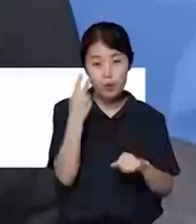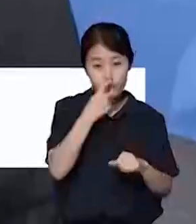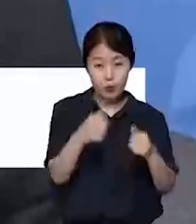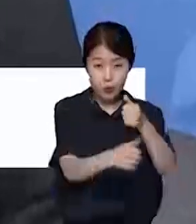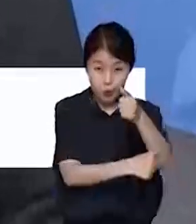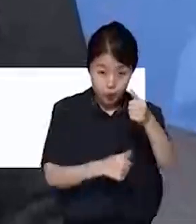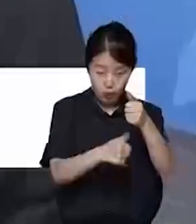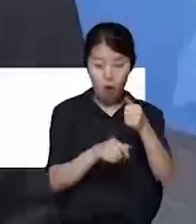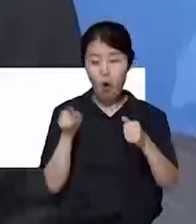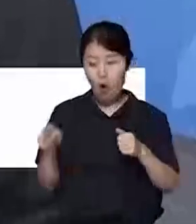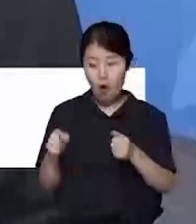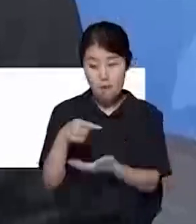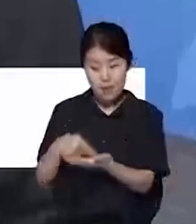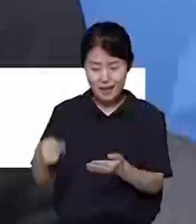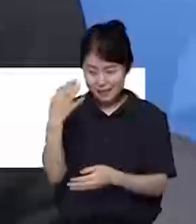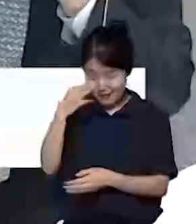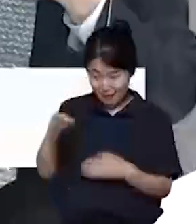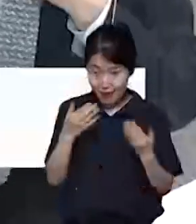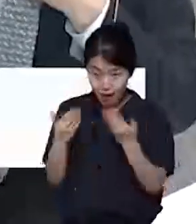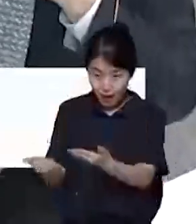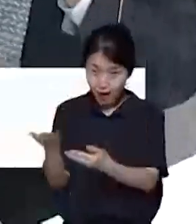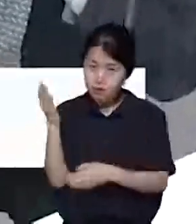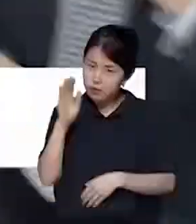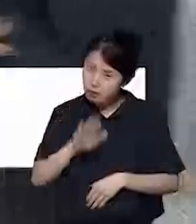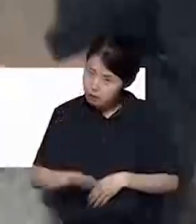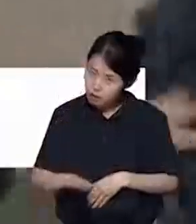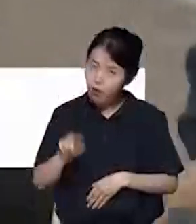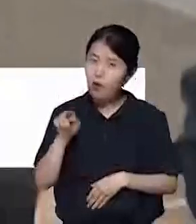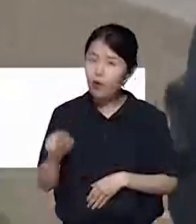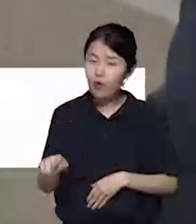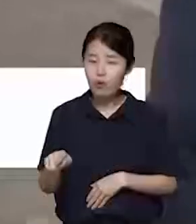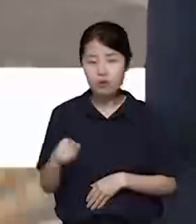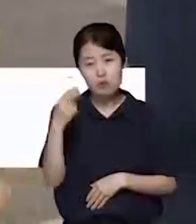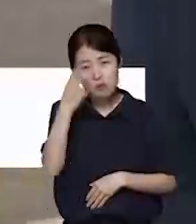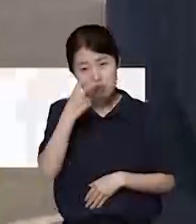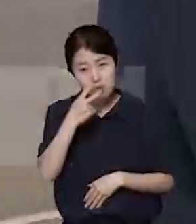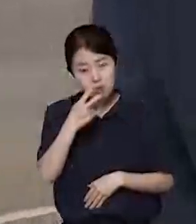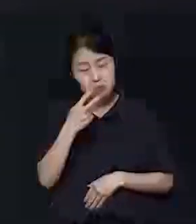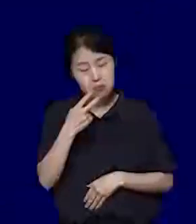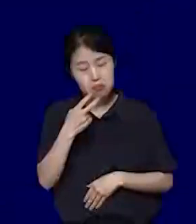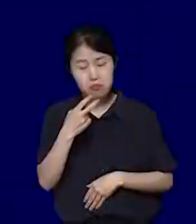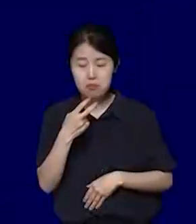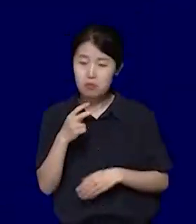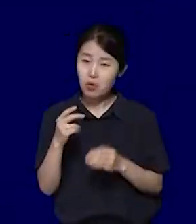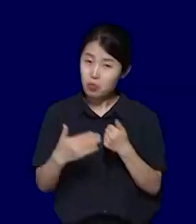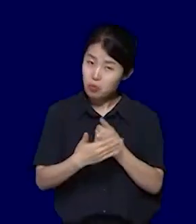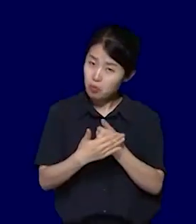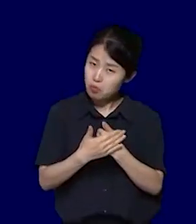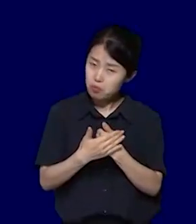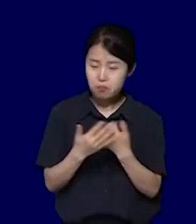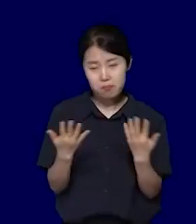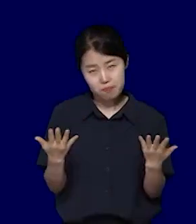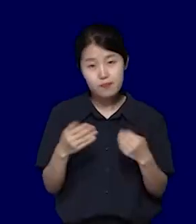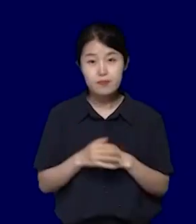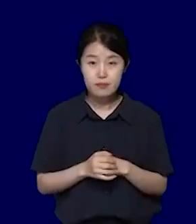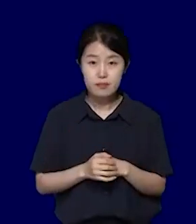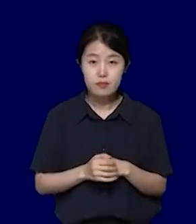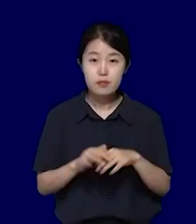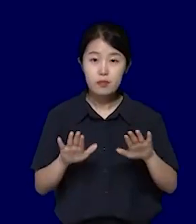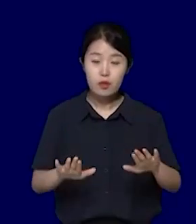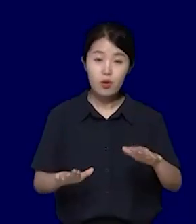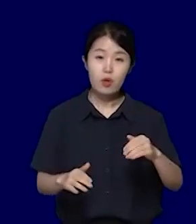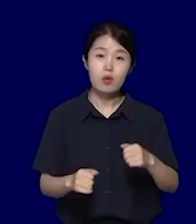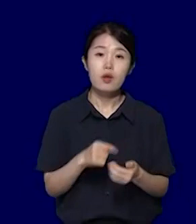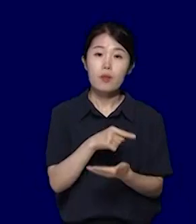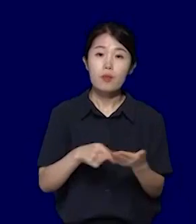받더라도 구속력이 없어 심사에 도움이 될지도 장담할 수 없습니다. 때문에 조사위 내부에서는 보상위원회를